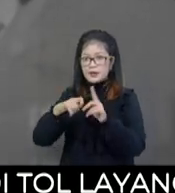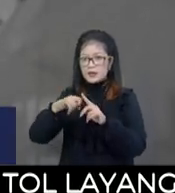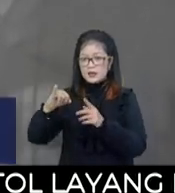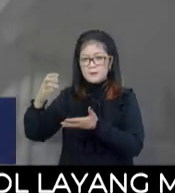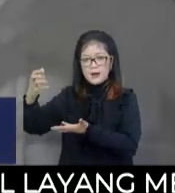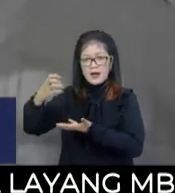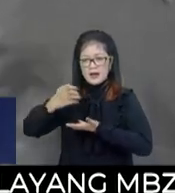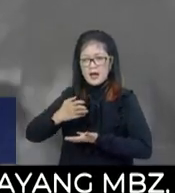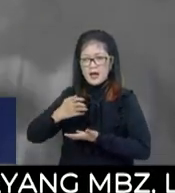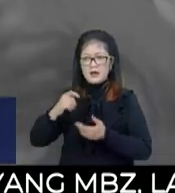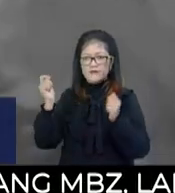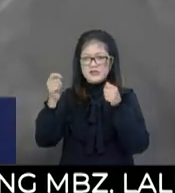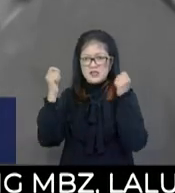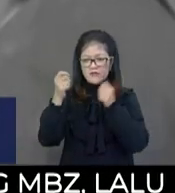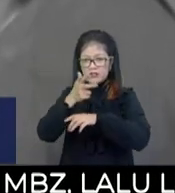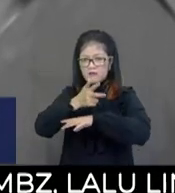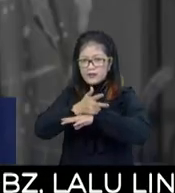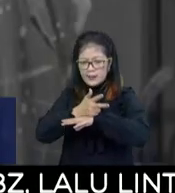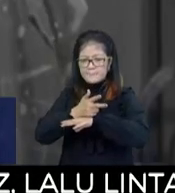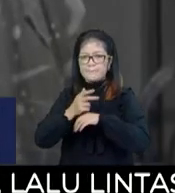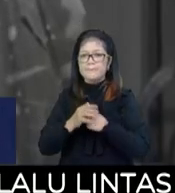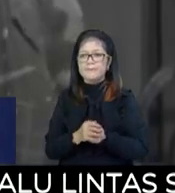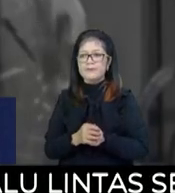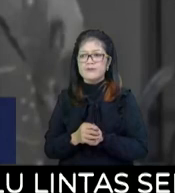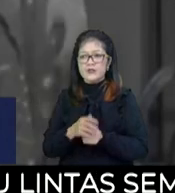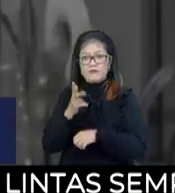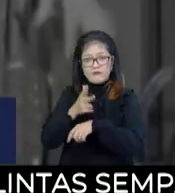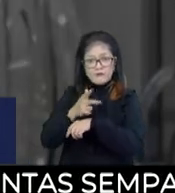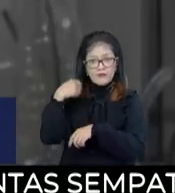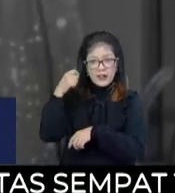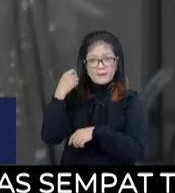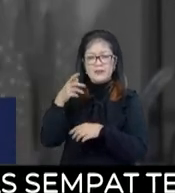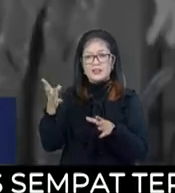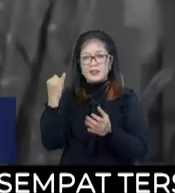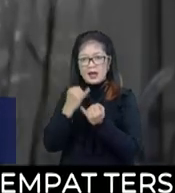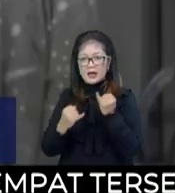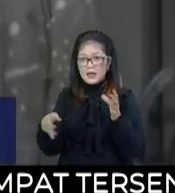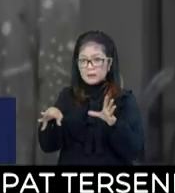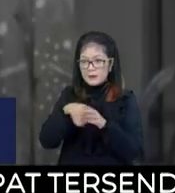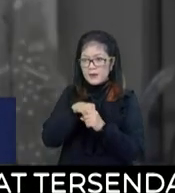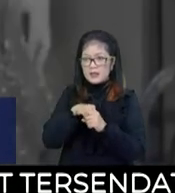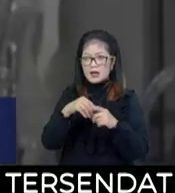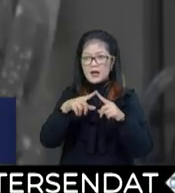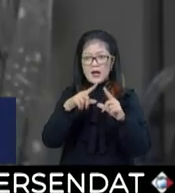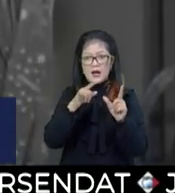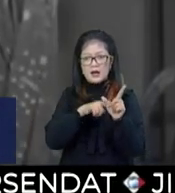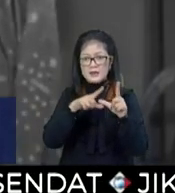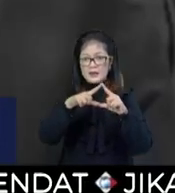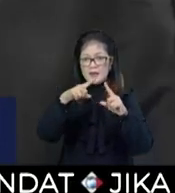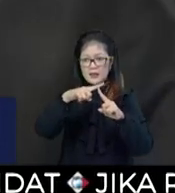Citra Festival Film Indonesia. Film terakhir yang dibintangi Mieke Wijaya adalah Ayat-Ayat Cinta yang dirilis tahun